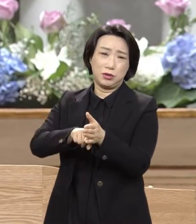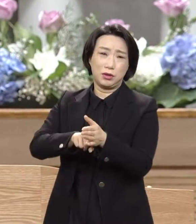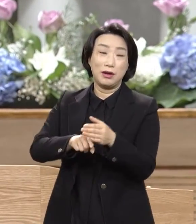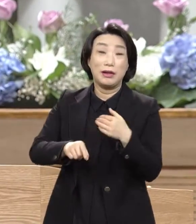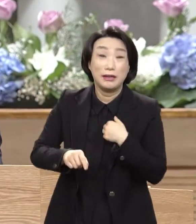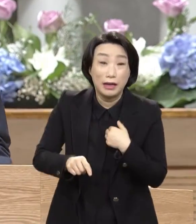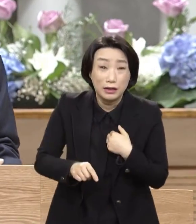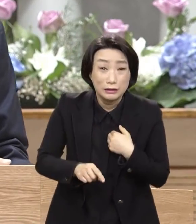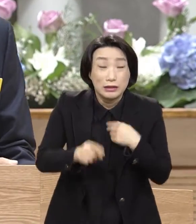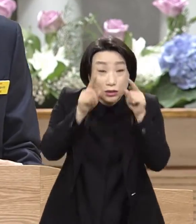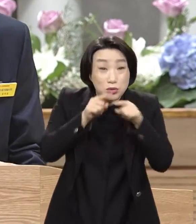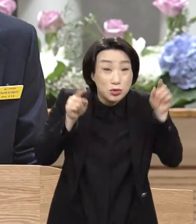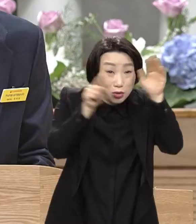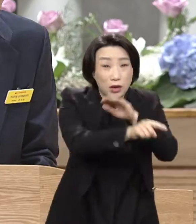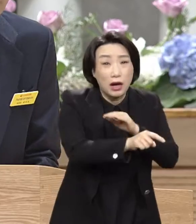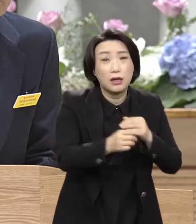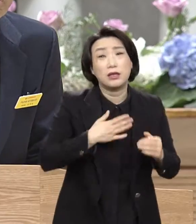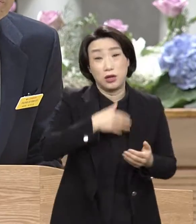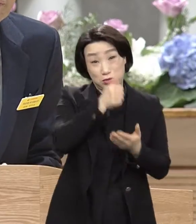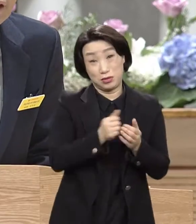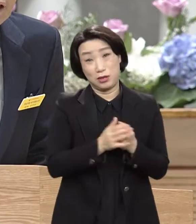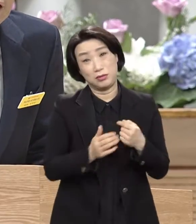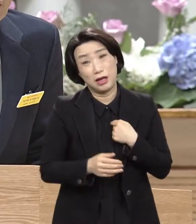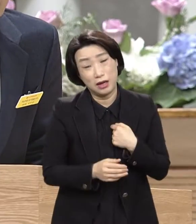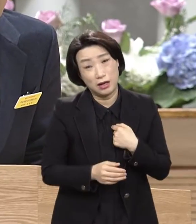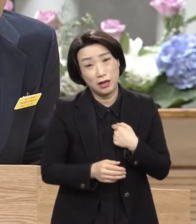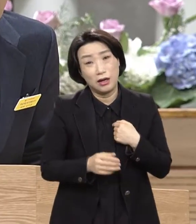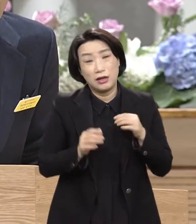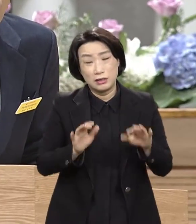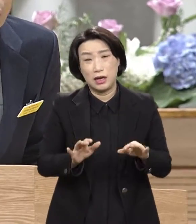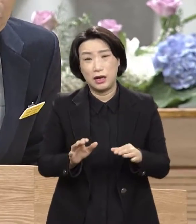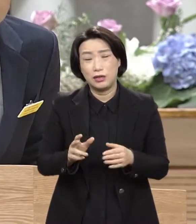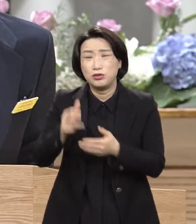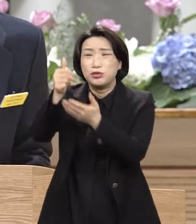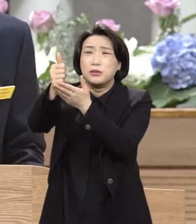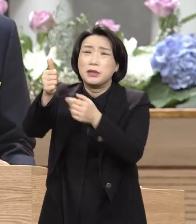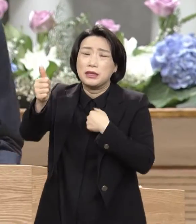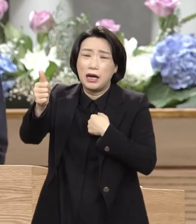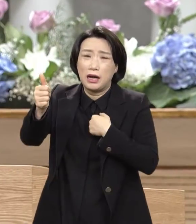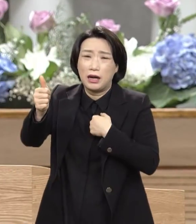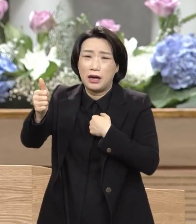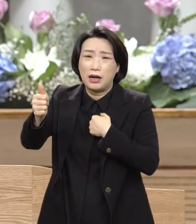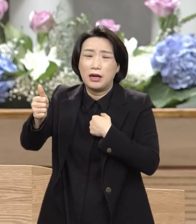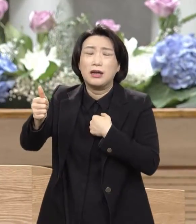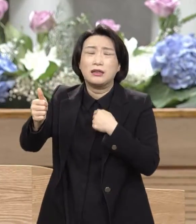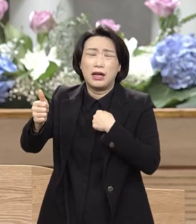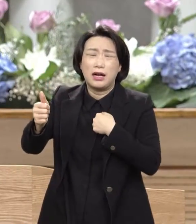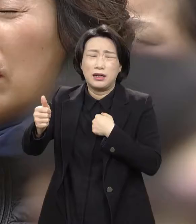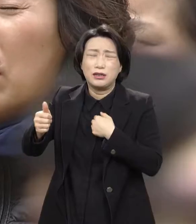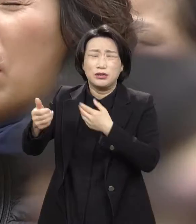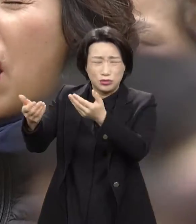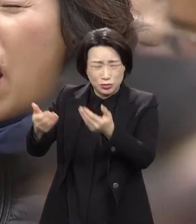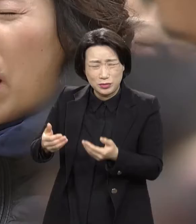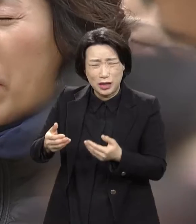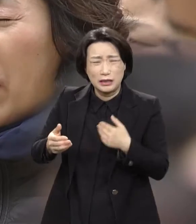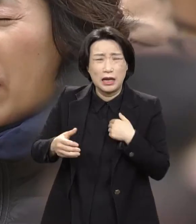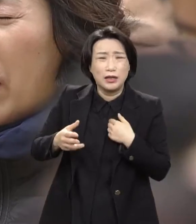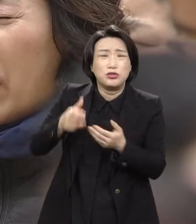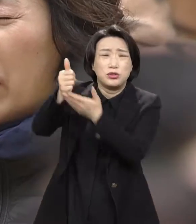너는 죄로 지옥 가게 생겼더니 내가 너에게 나를 주느니 너 가지라는 겁니다.